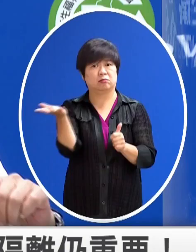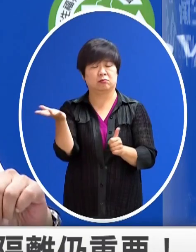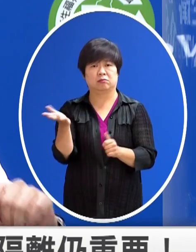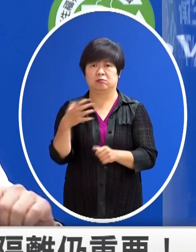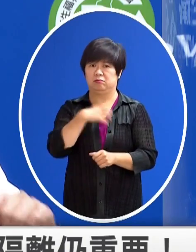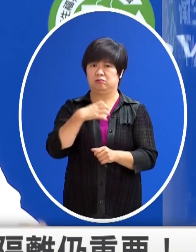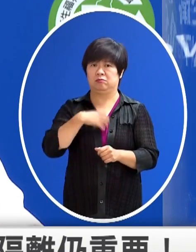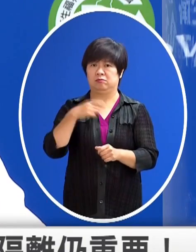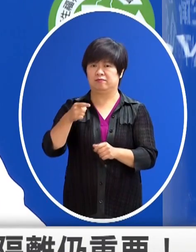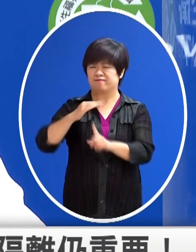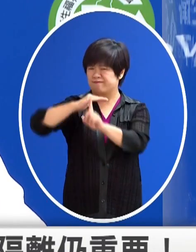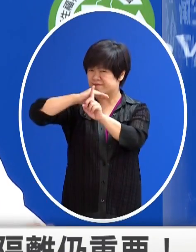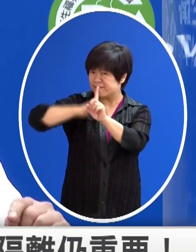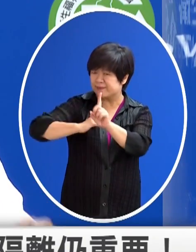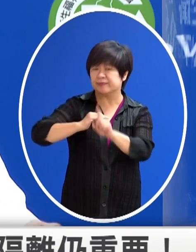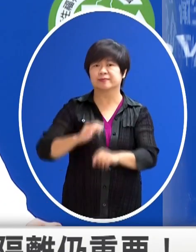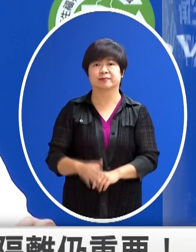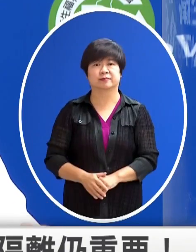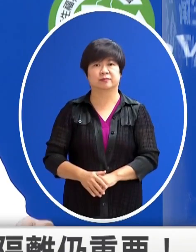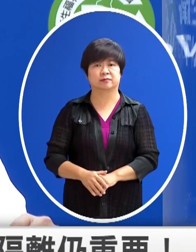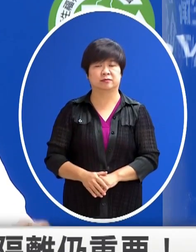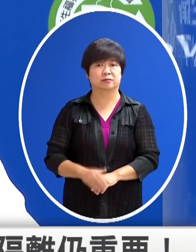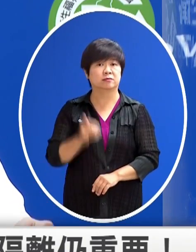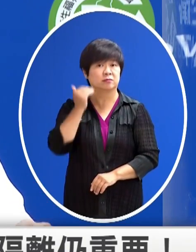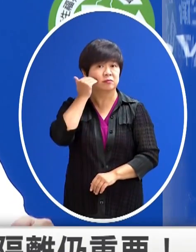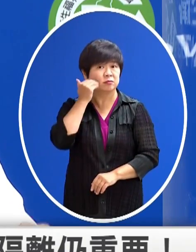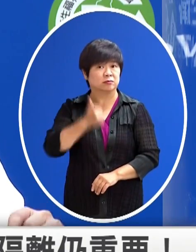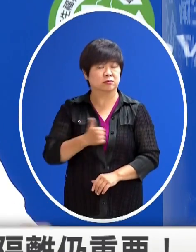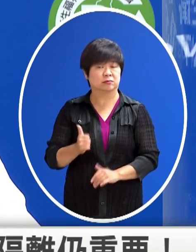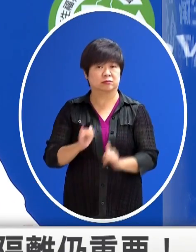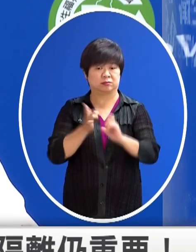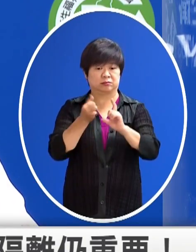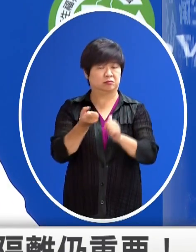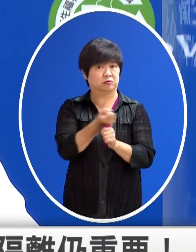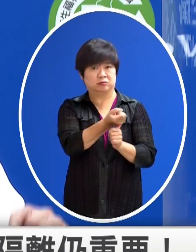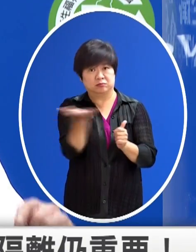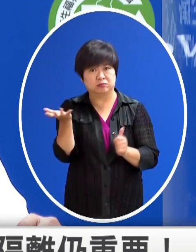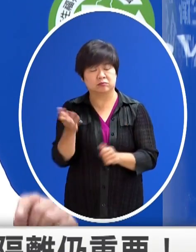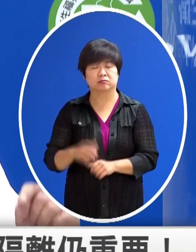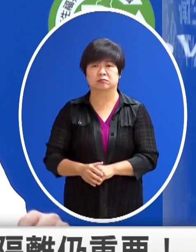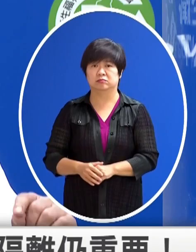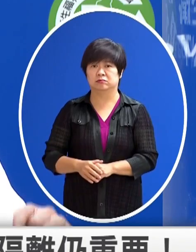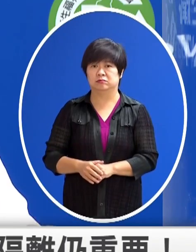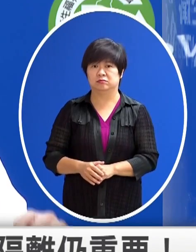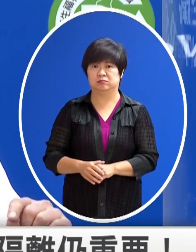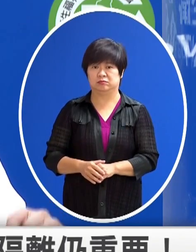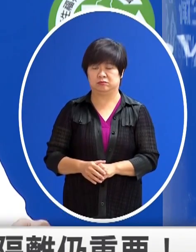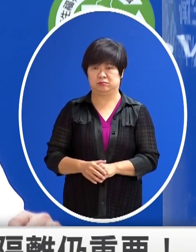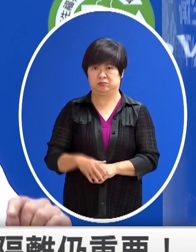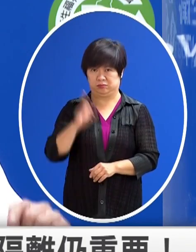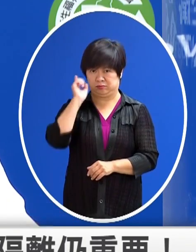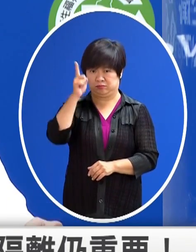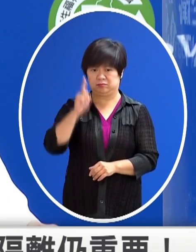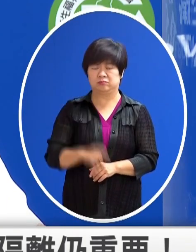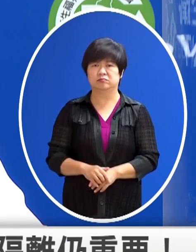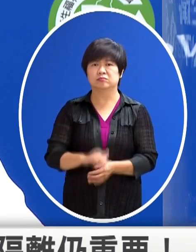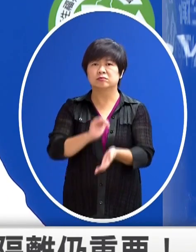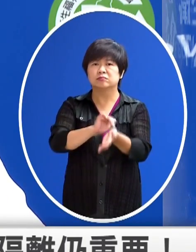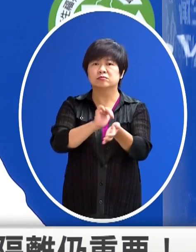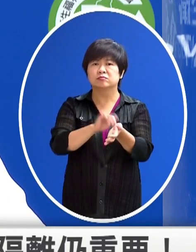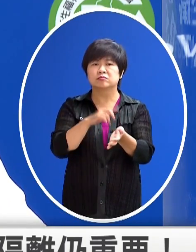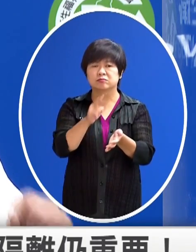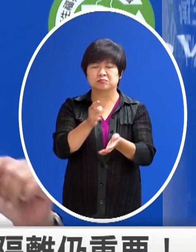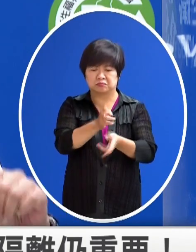性就降到最低。那万一发生的社区感染的时候，那只要维护好我们的医疗的量